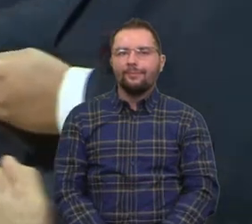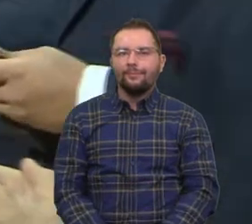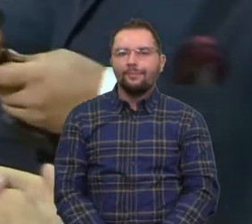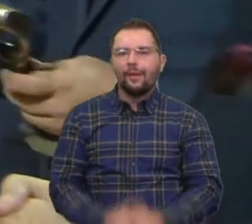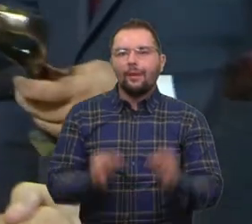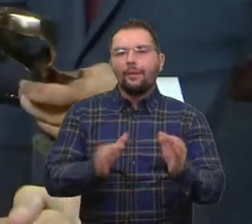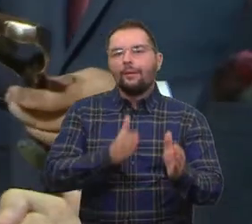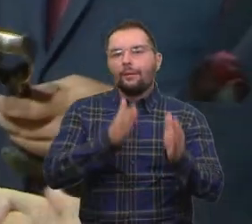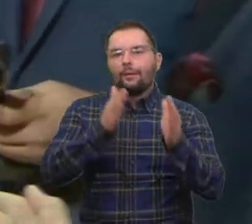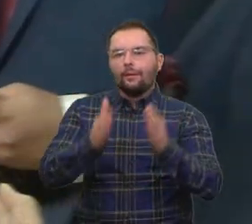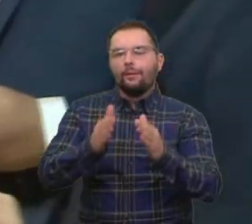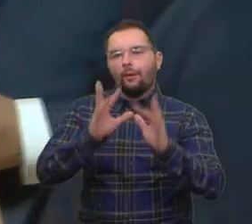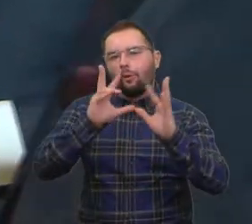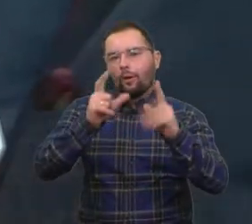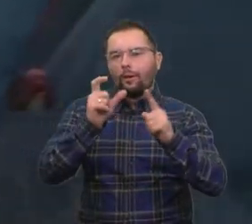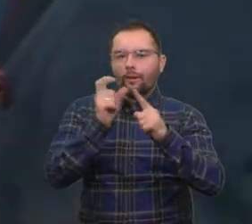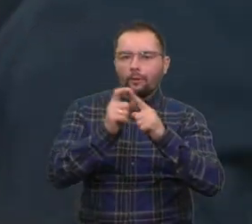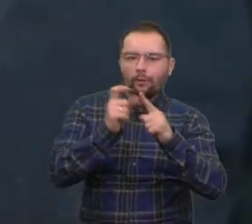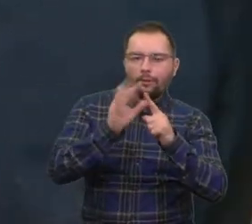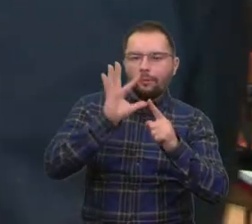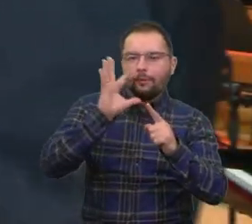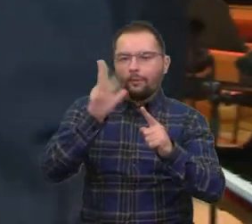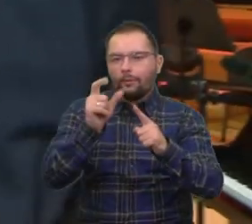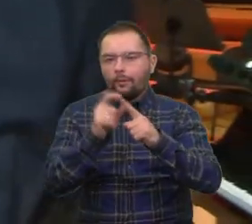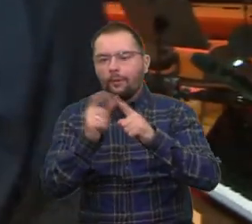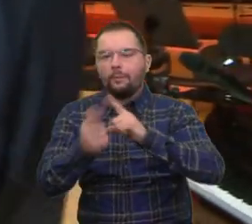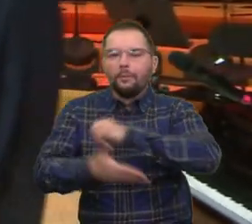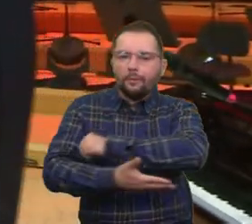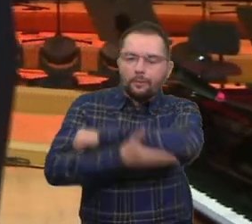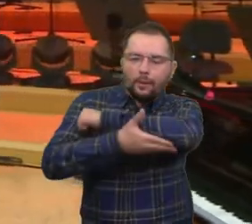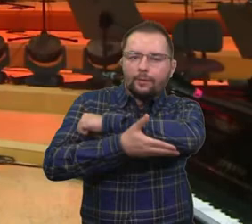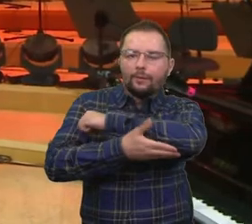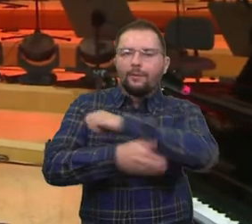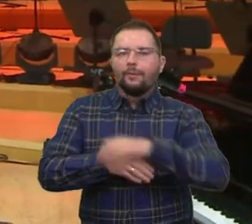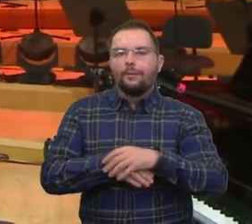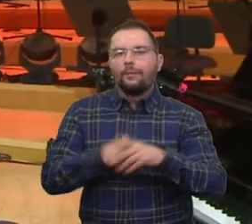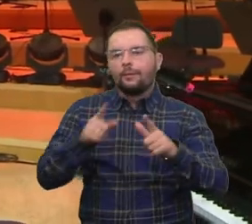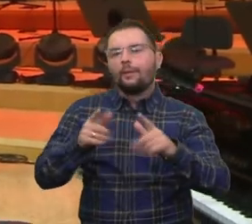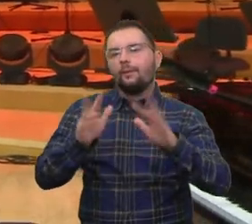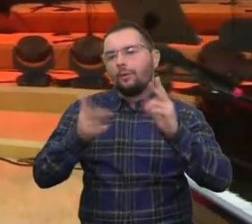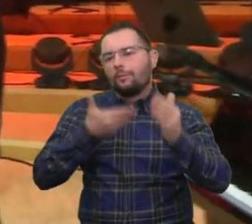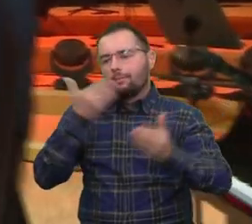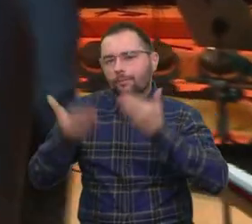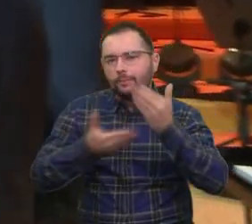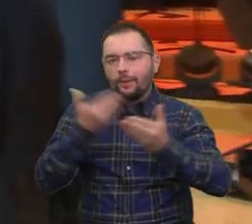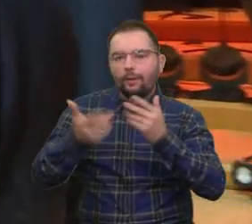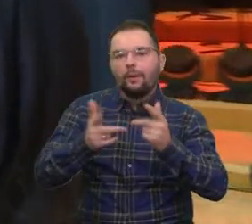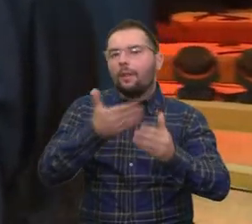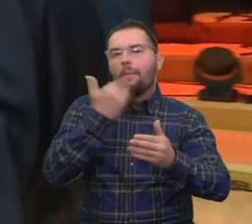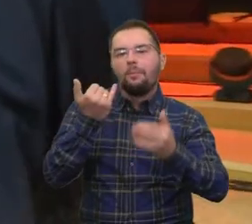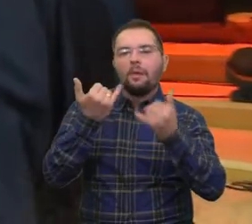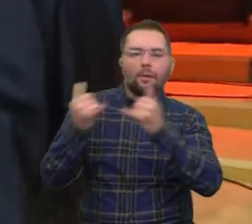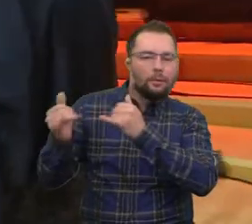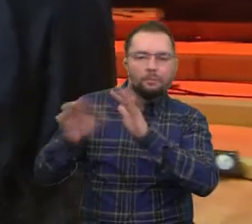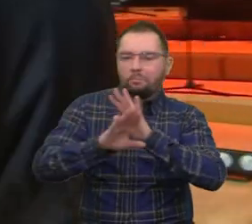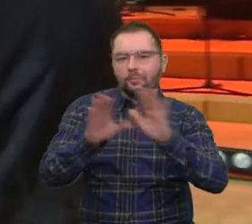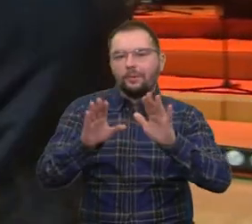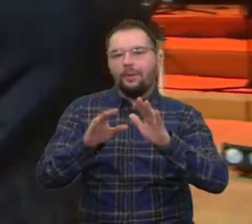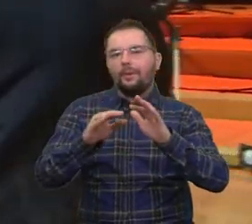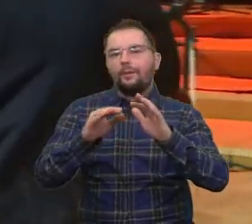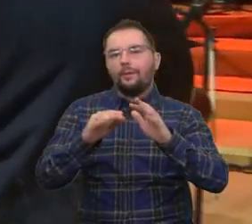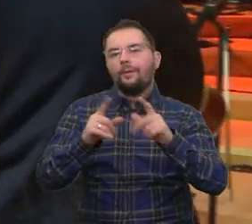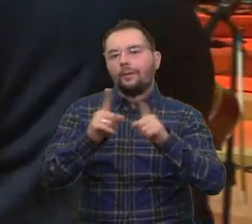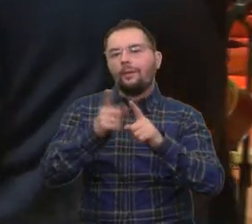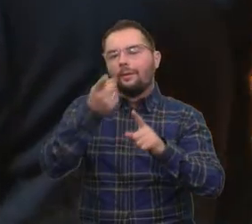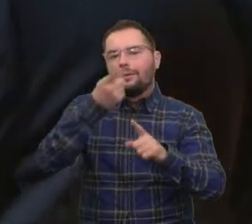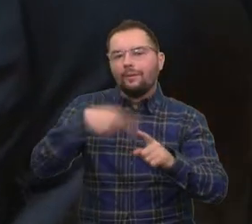I jak zawsze piękne słowa, słowa wsparcia. Gratulacje, nie może być inaczej. I raz jeszcze bardzo proszę, drodzy